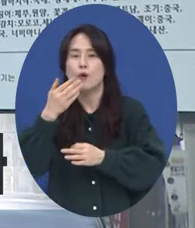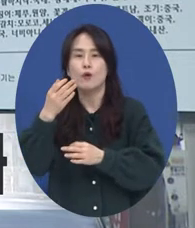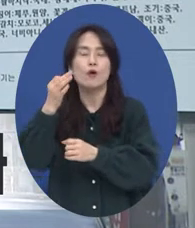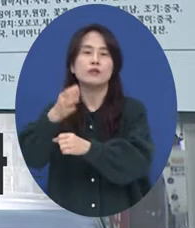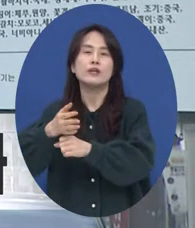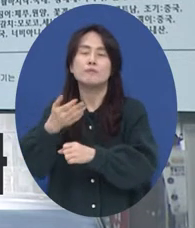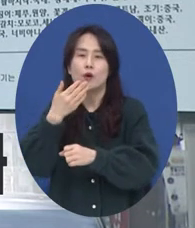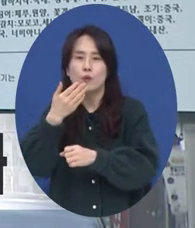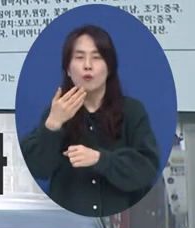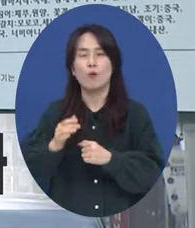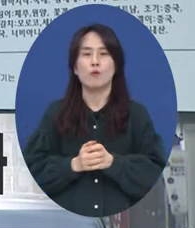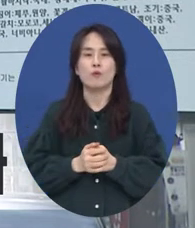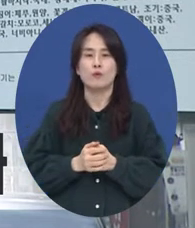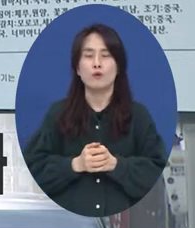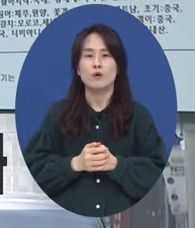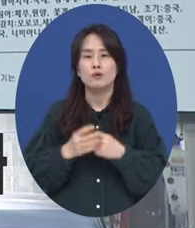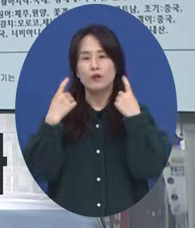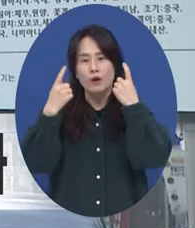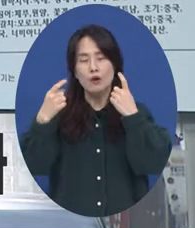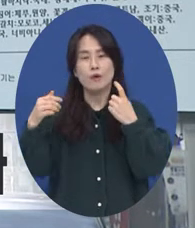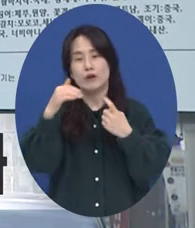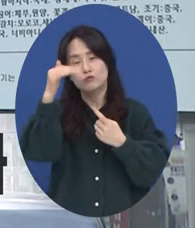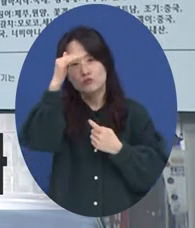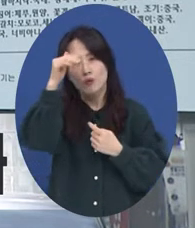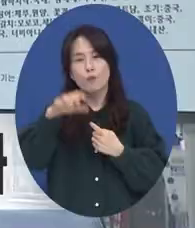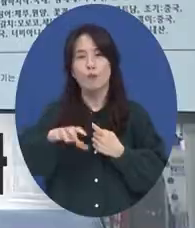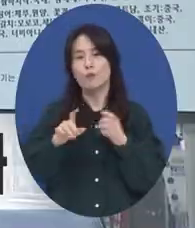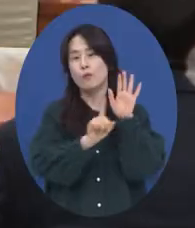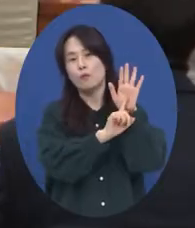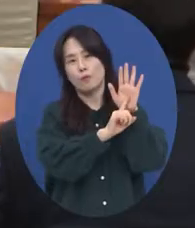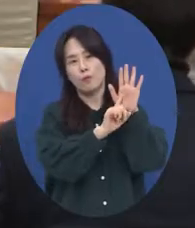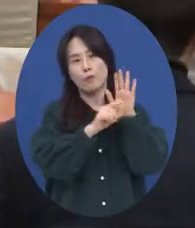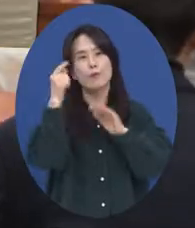관광지 가기 운동도 벌입니다. 최창순 기자입니다.